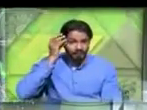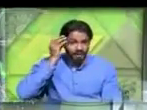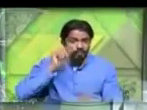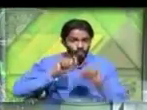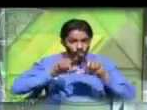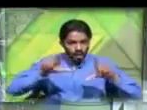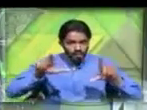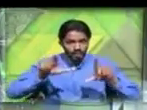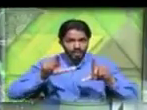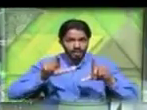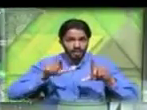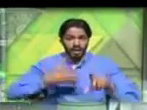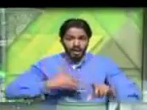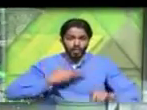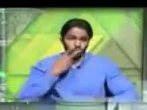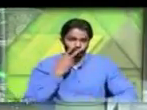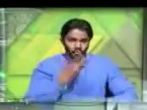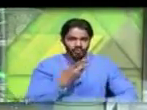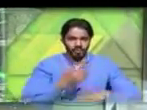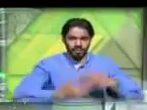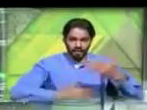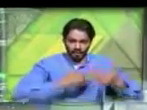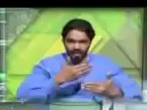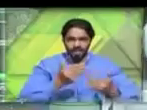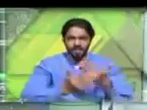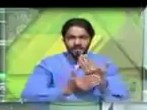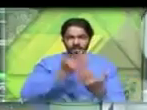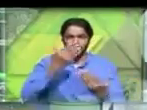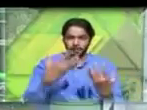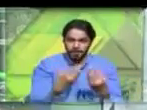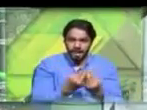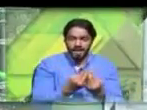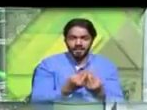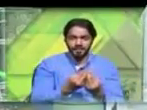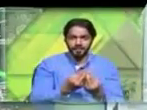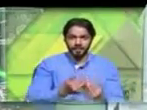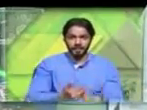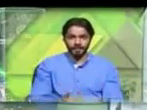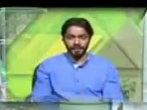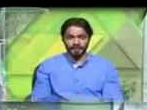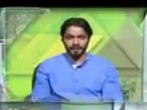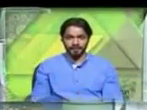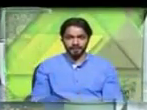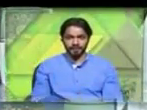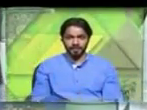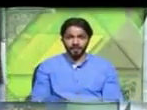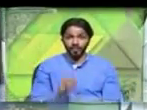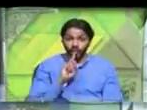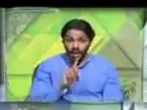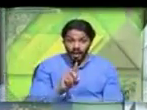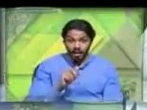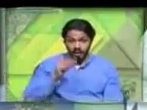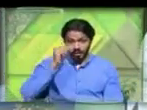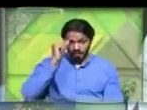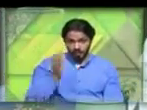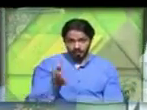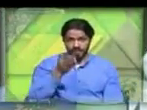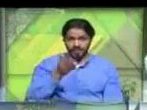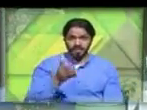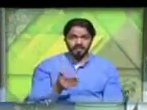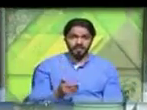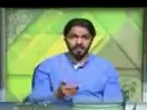صحيحا لمواكبة هذه الحركة المتجددة المتغيرة العصر. وإلا فأنا أقول